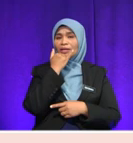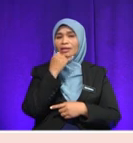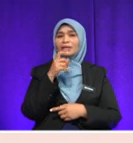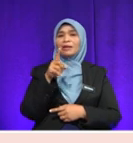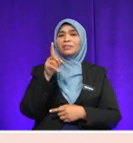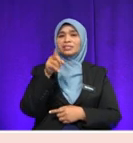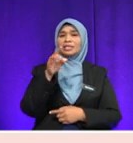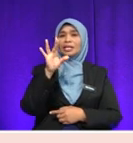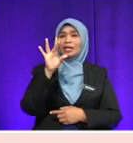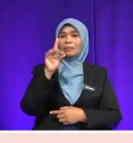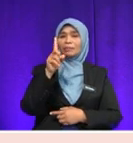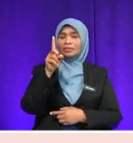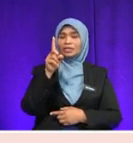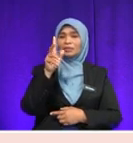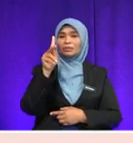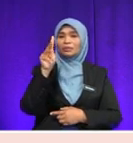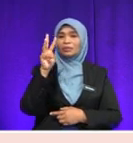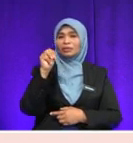81 kilometer